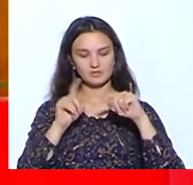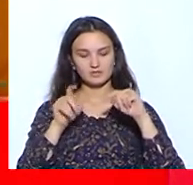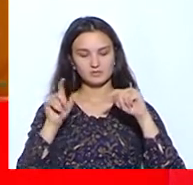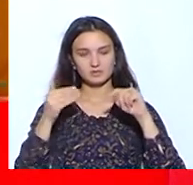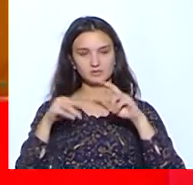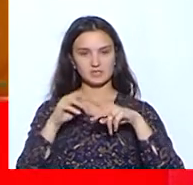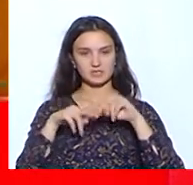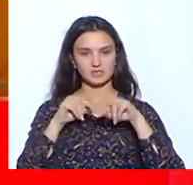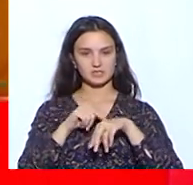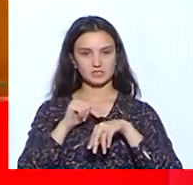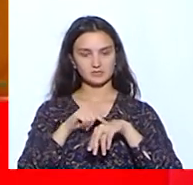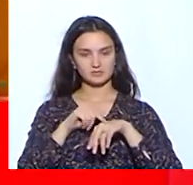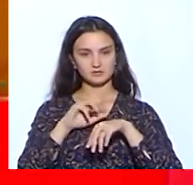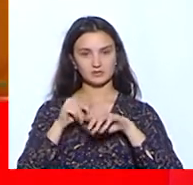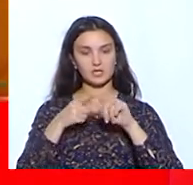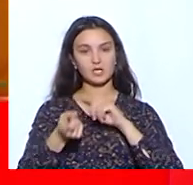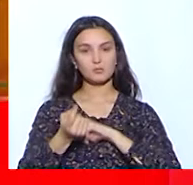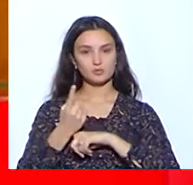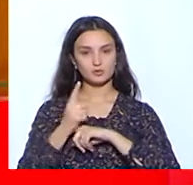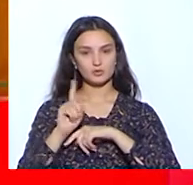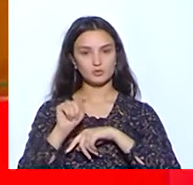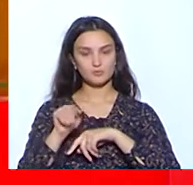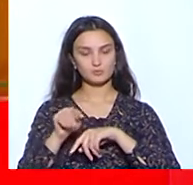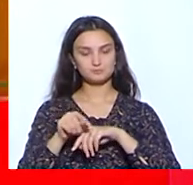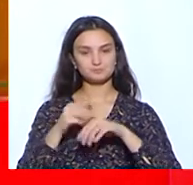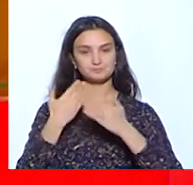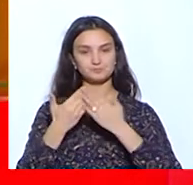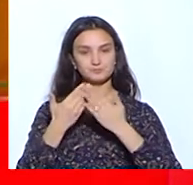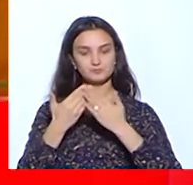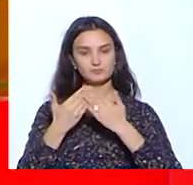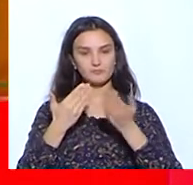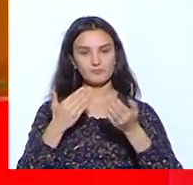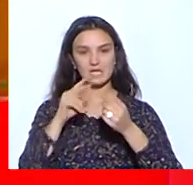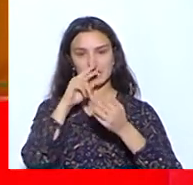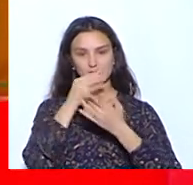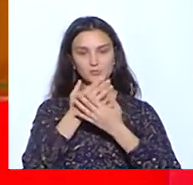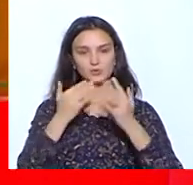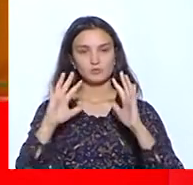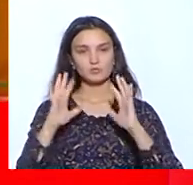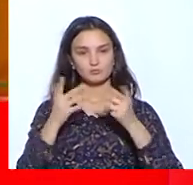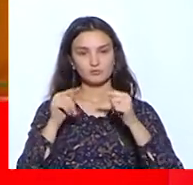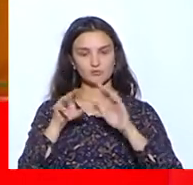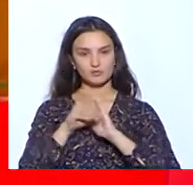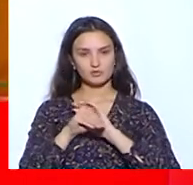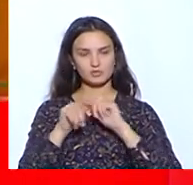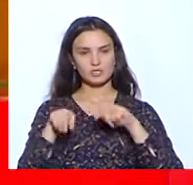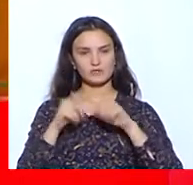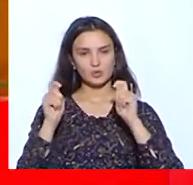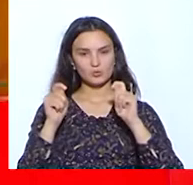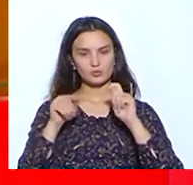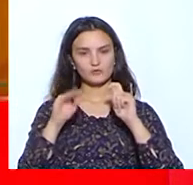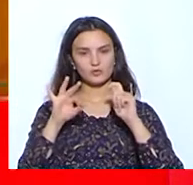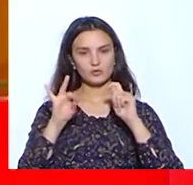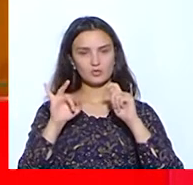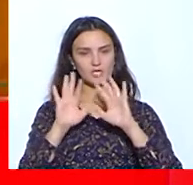ადამიანის გუნებგანწყობაზე. და აღმოჩნდა, რომ მაგალითად ანტიბიოტიკების შემთხვევაში დარღვეული ფლორა